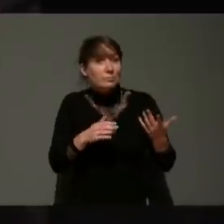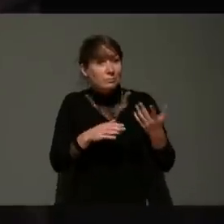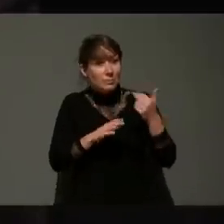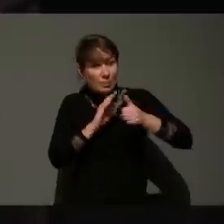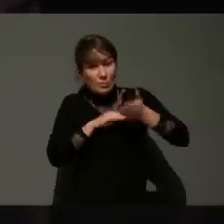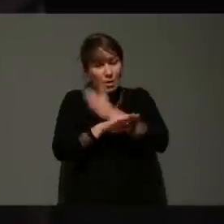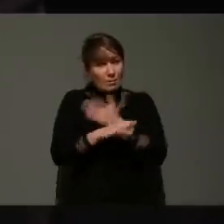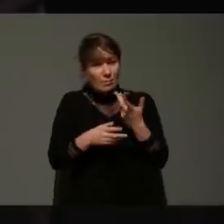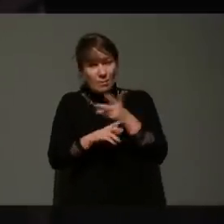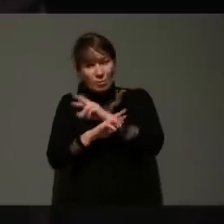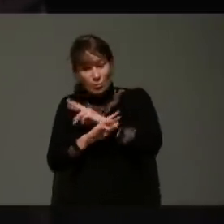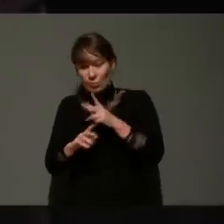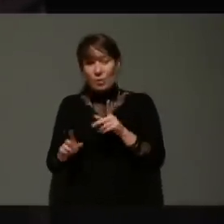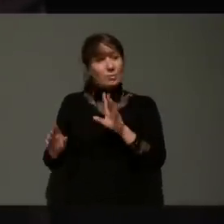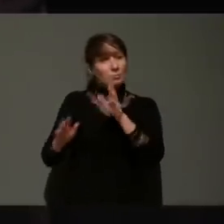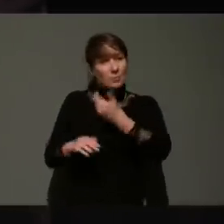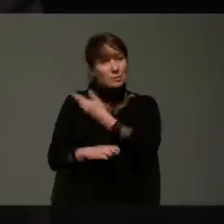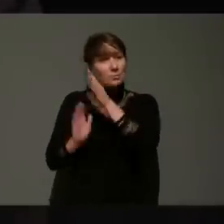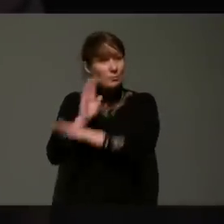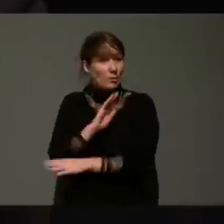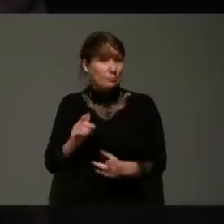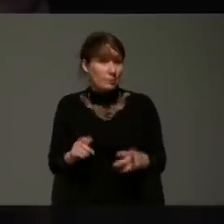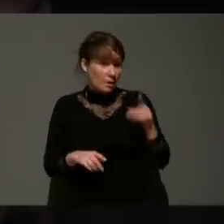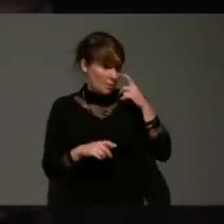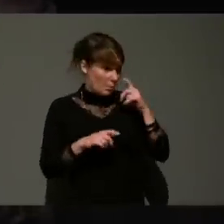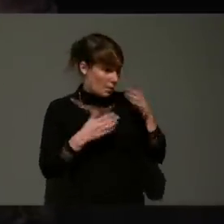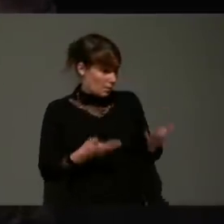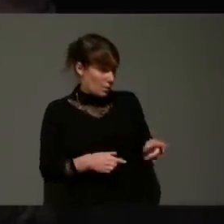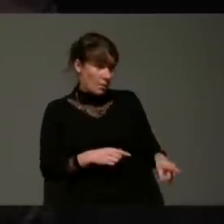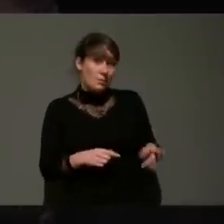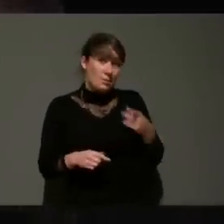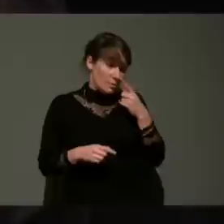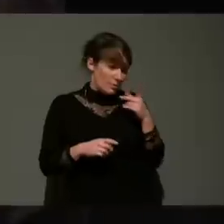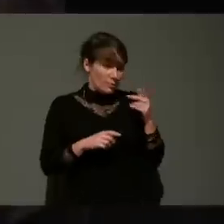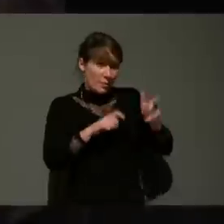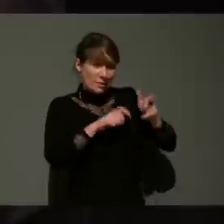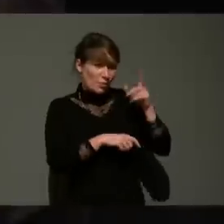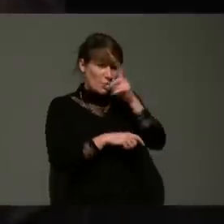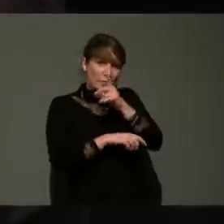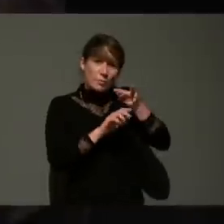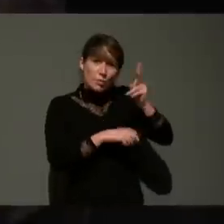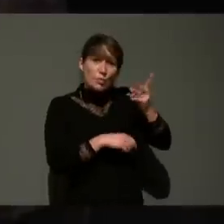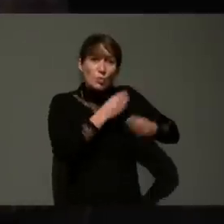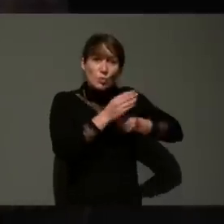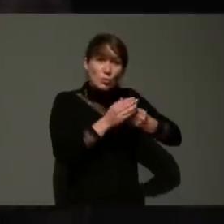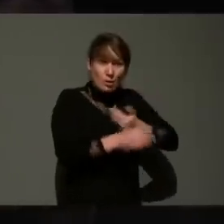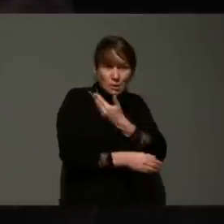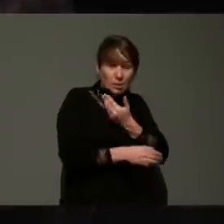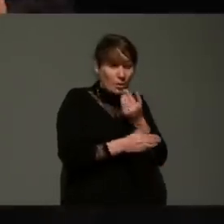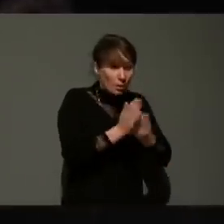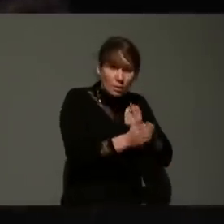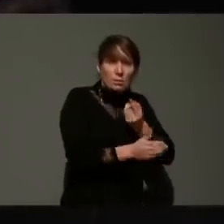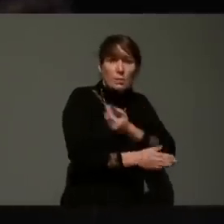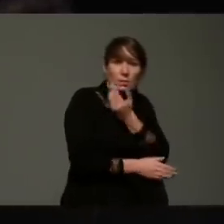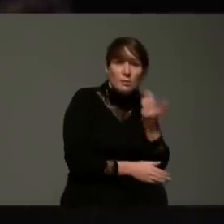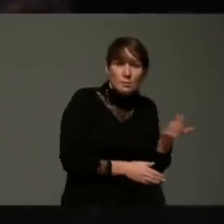près 50% des joueurs qui sont allés au bout, qui sont en méforme ou qui sont en grande difficulté ou qui se sont reblessés. Donc, et pourtant,